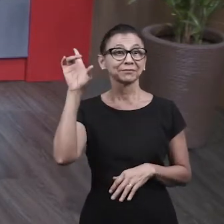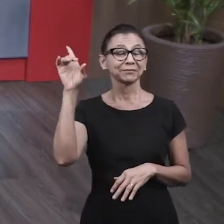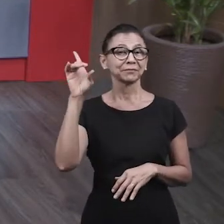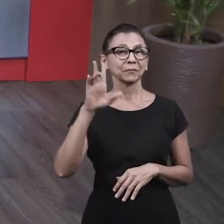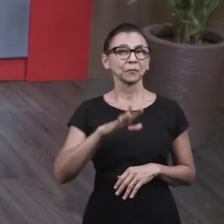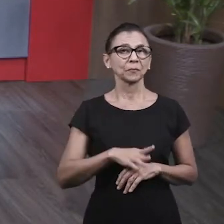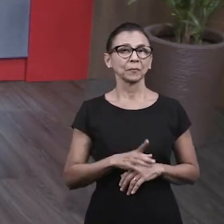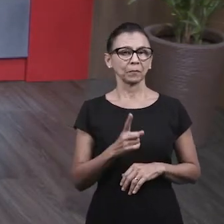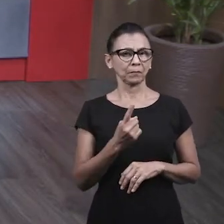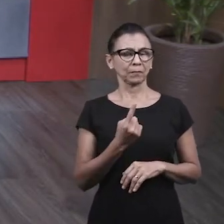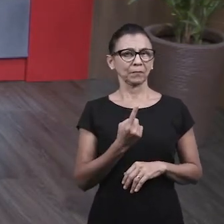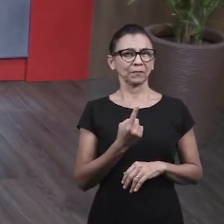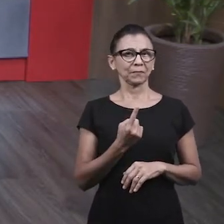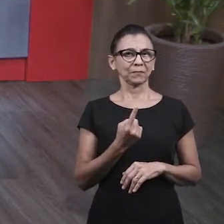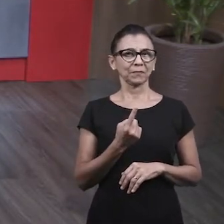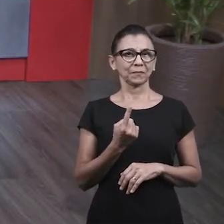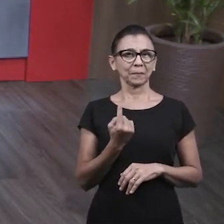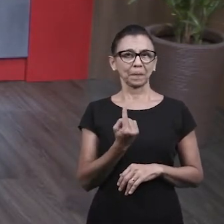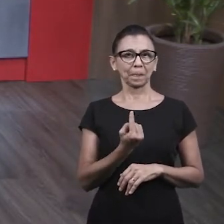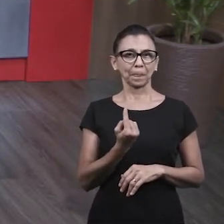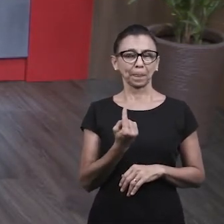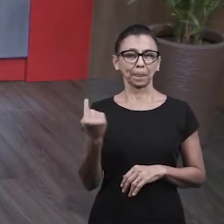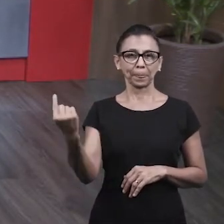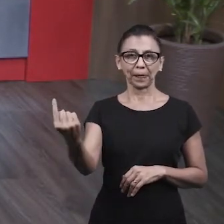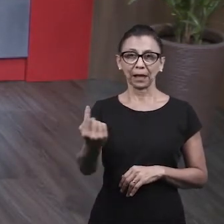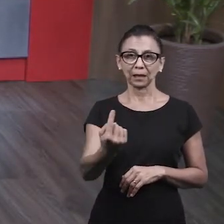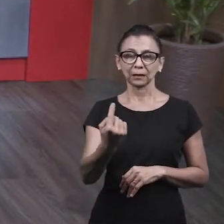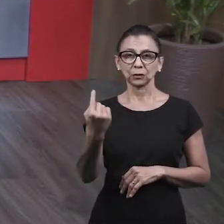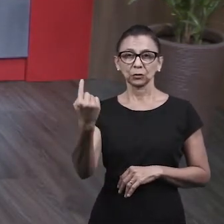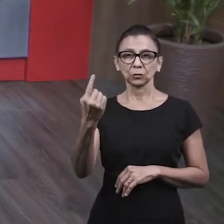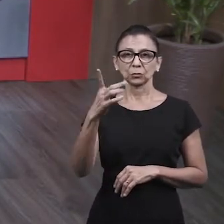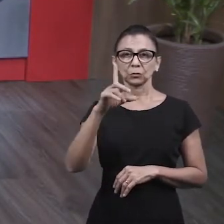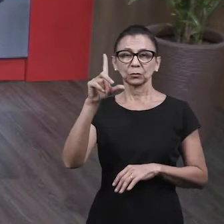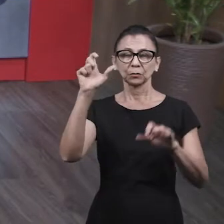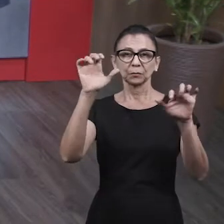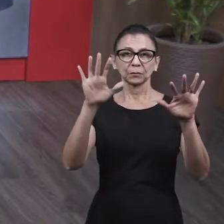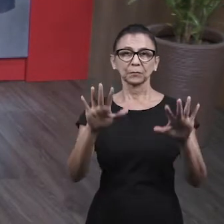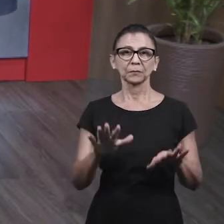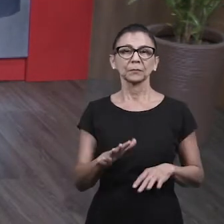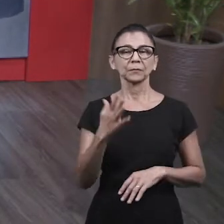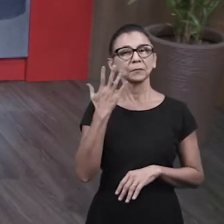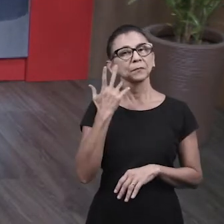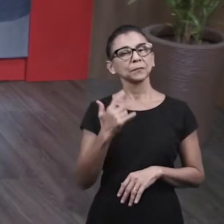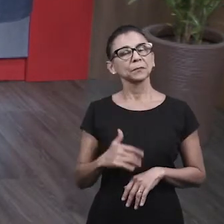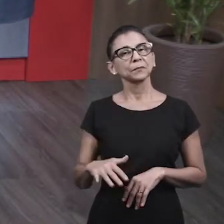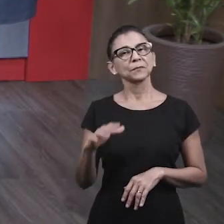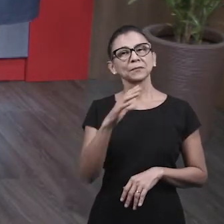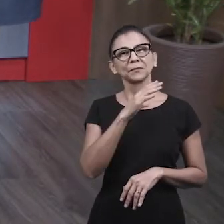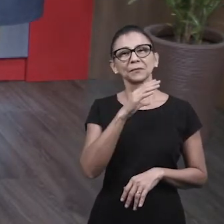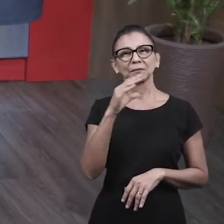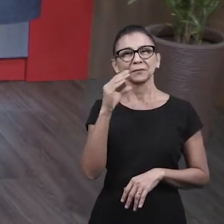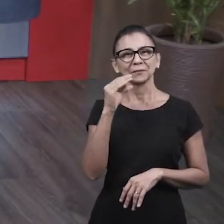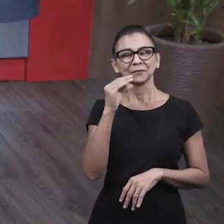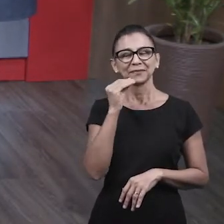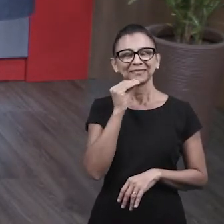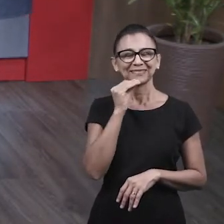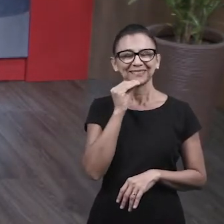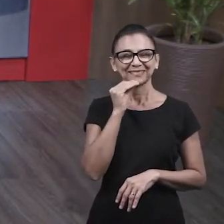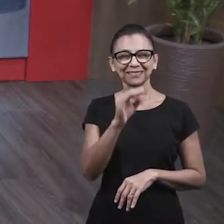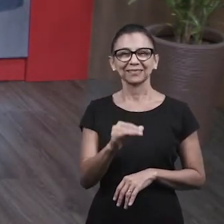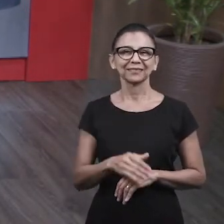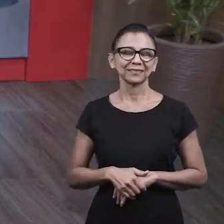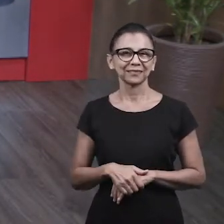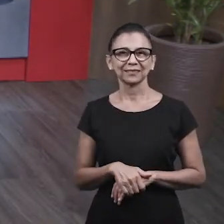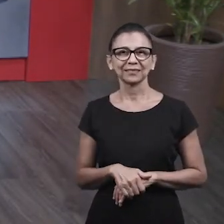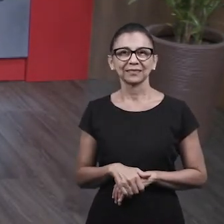pas seulement à eux, à nous tous. Comme aussi nos frères et sœurs intermédiaires et adolescents. Et il a